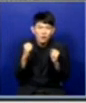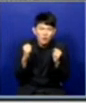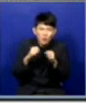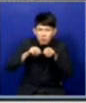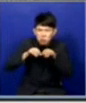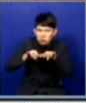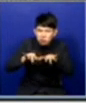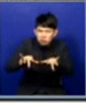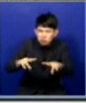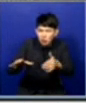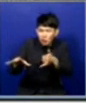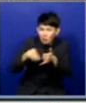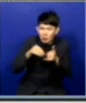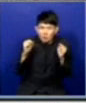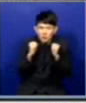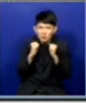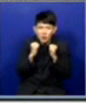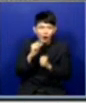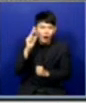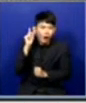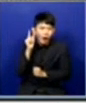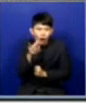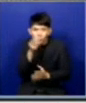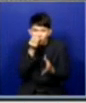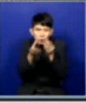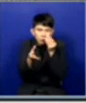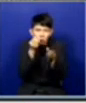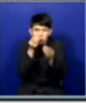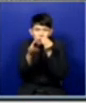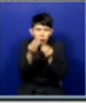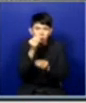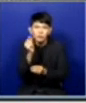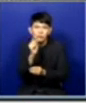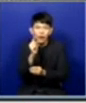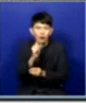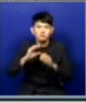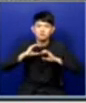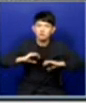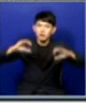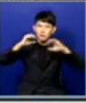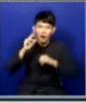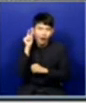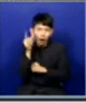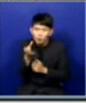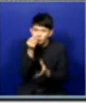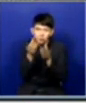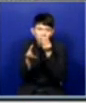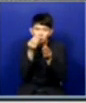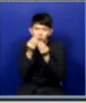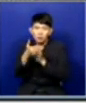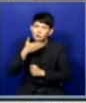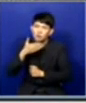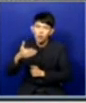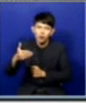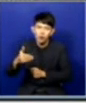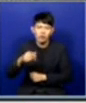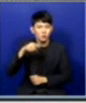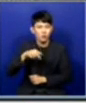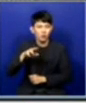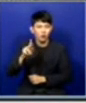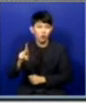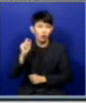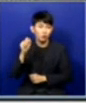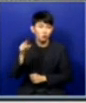ค่ะติดตามข่าวสารการเมืองจากรัฐบาลตลอดเวลาพ.ร.ก.ฉุกเฉินตั้ง